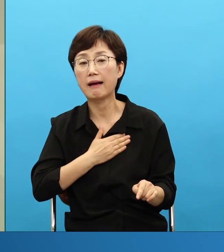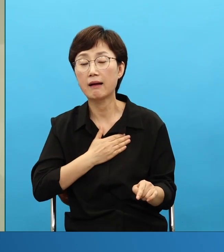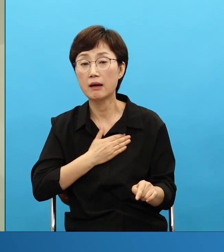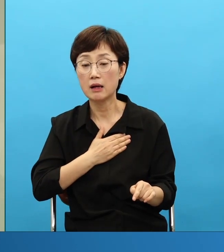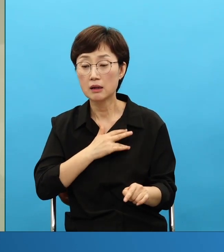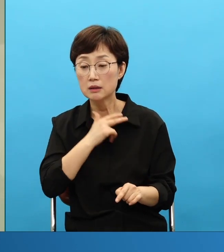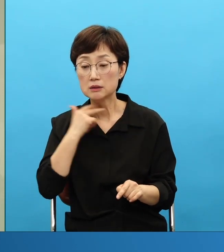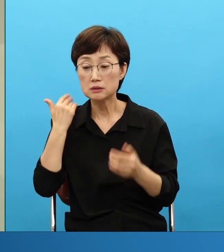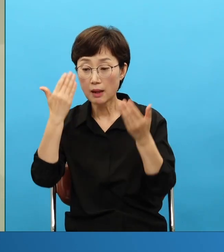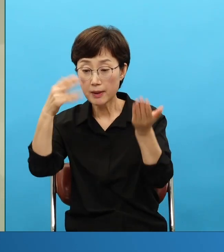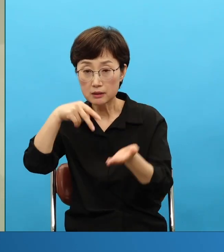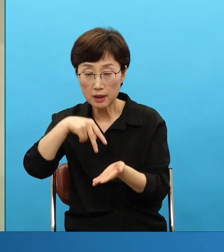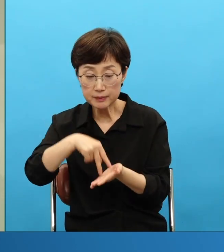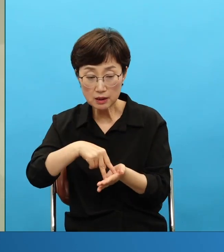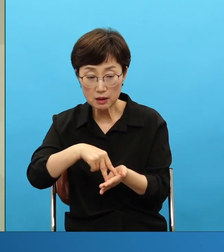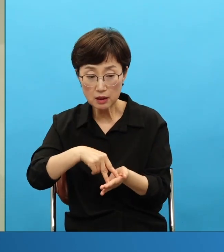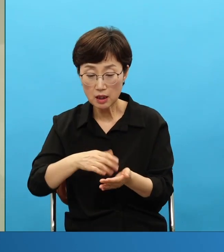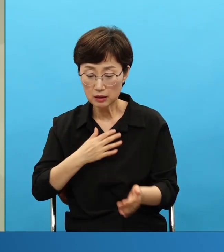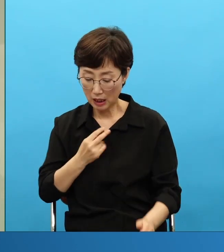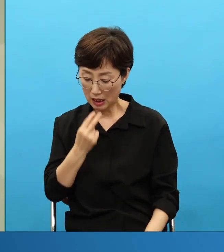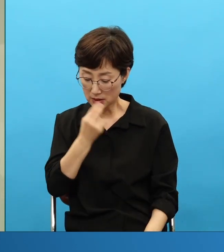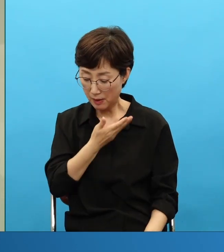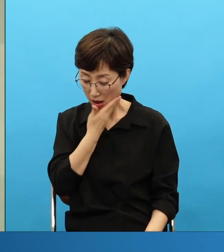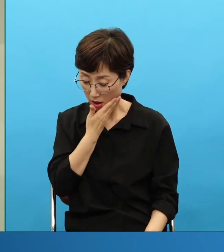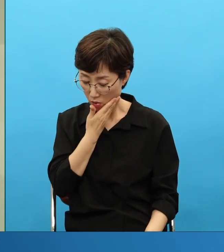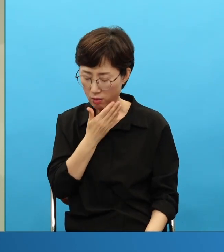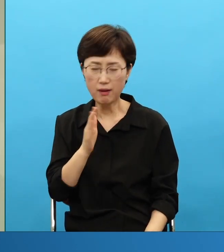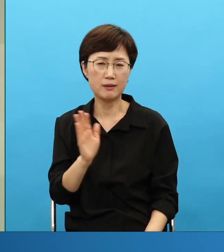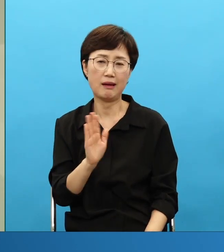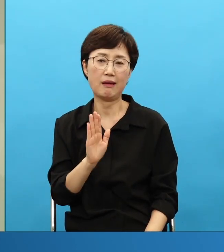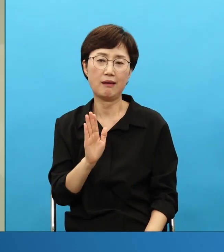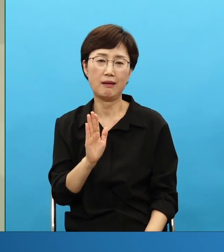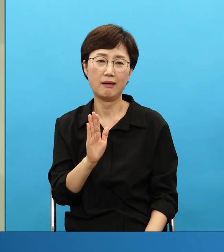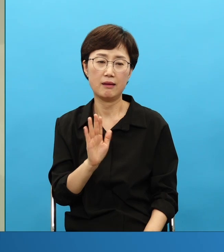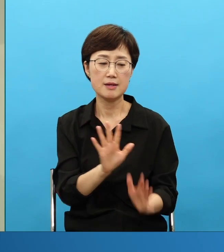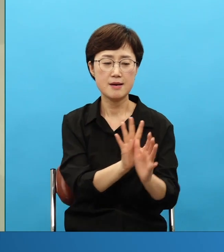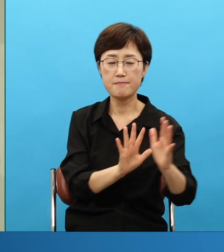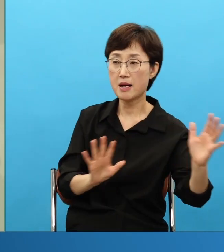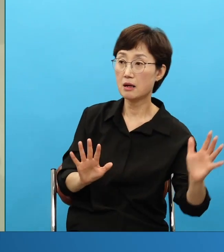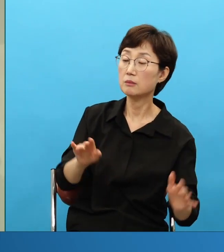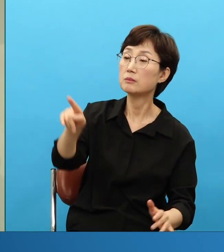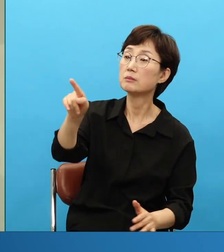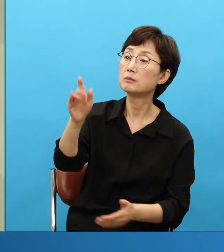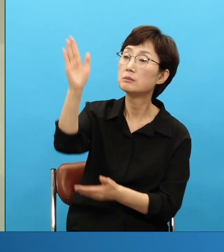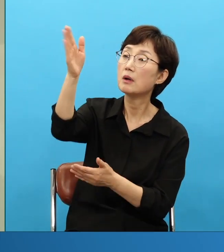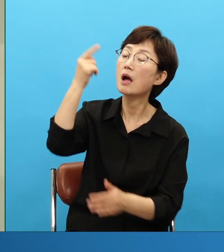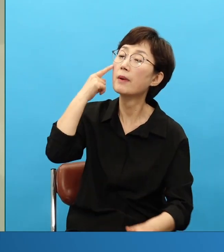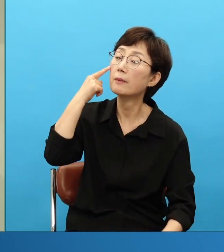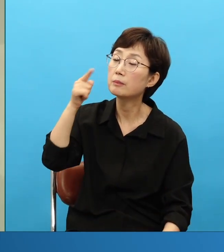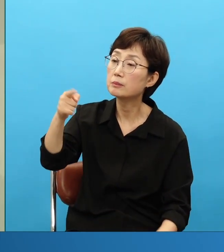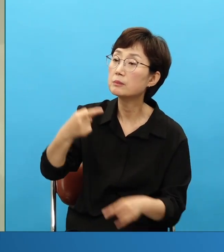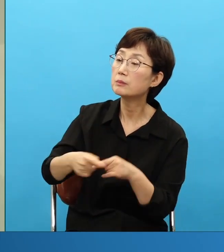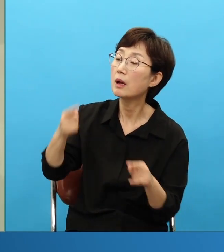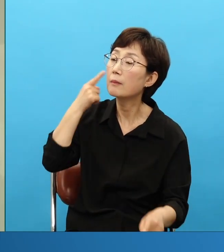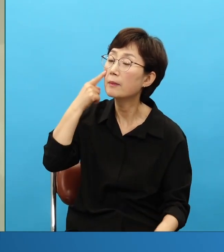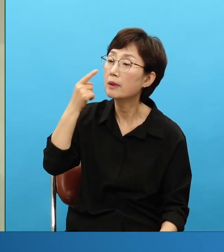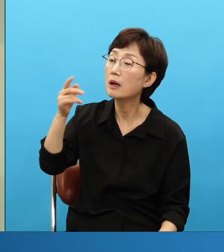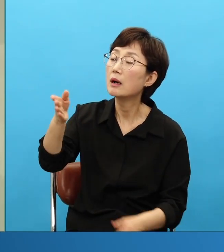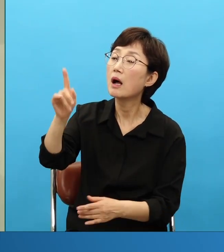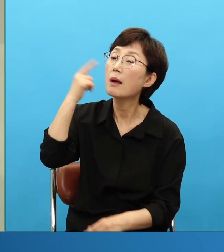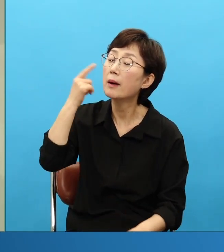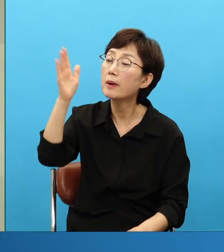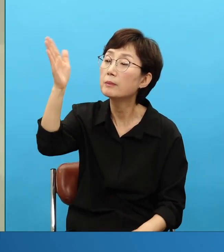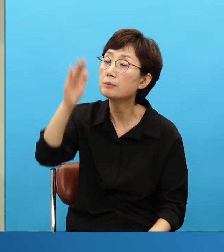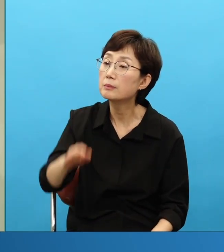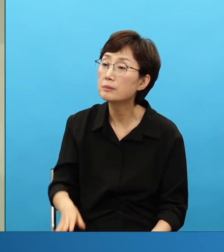너를 죽이든지 용서든지 둘 중 하나. Let's hear your last words, and either we will put you to death or we will forgive you. 그게 정인으로